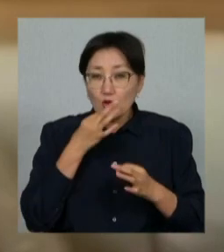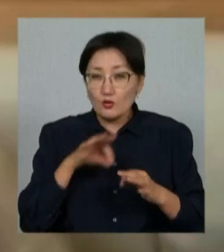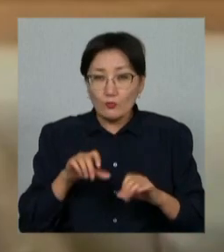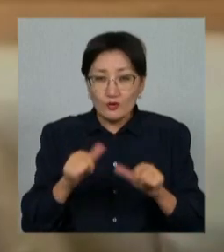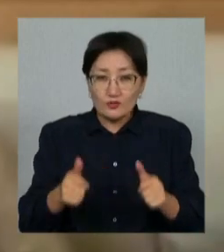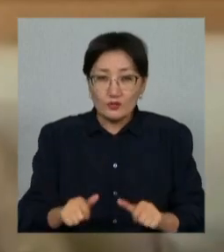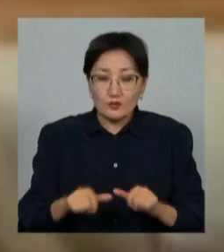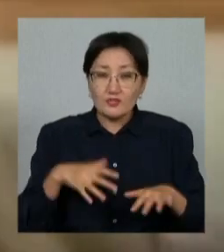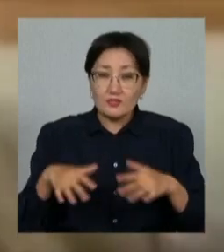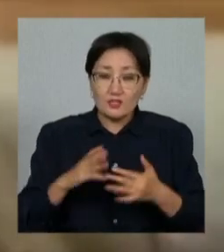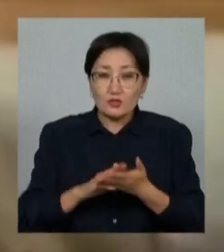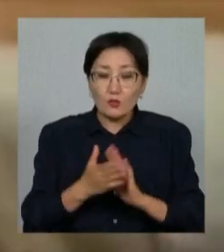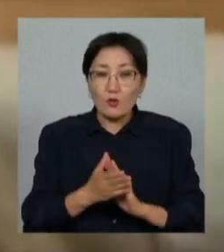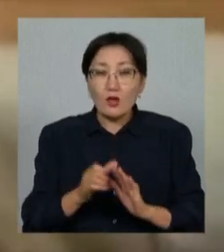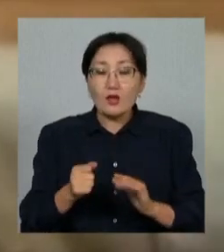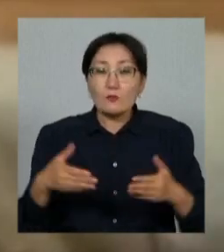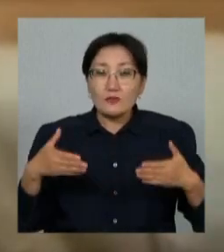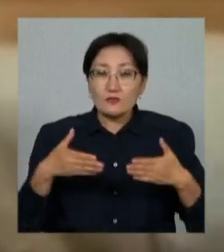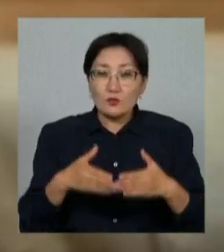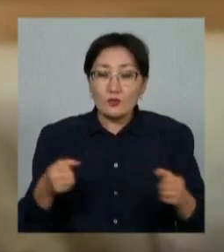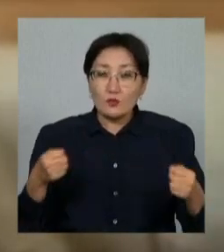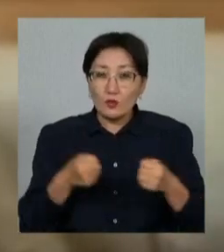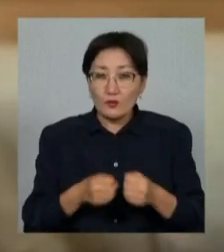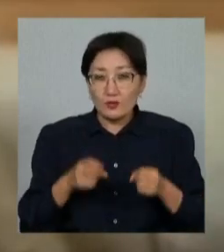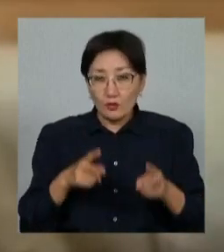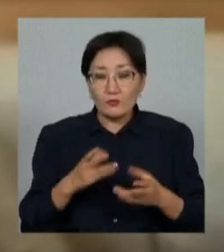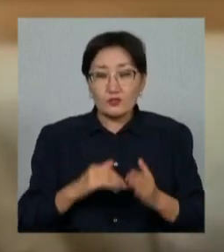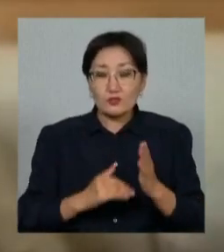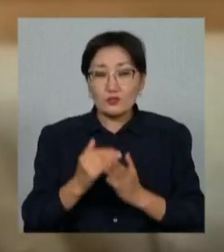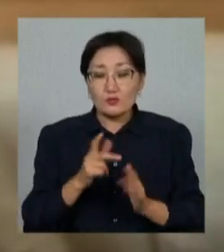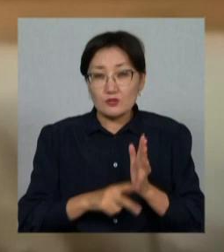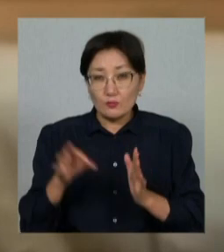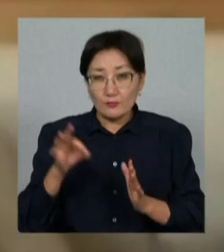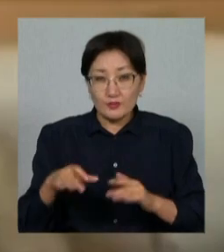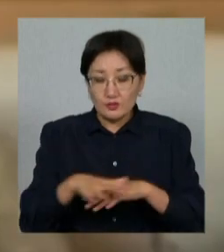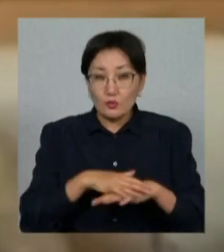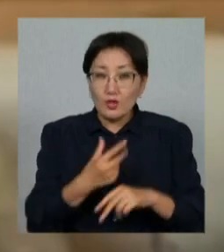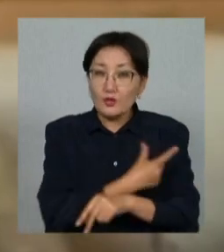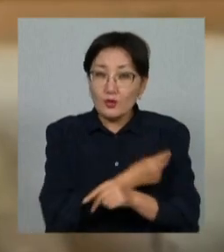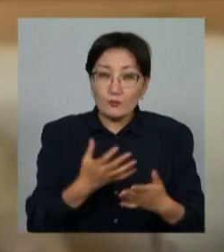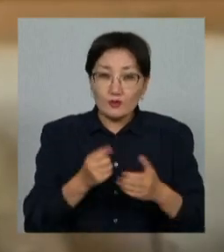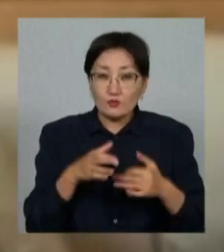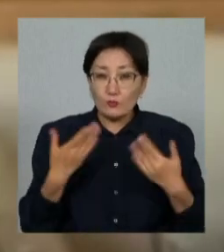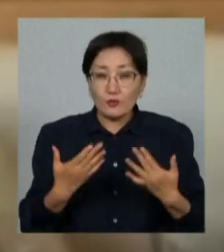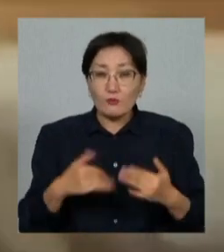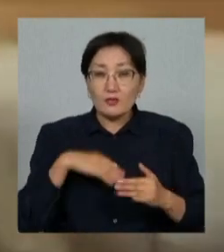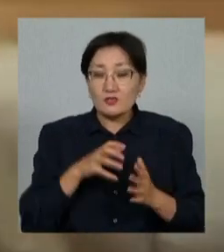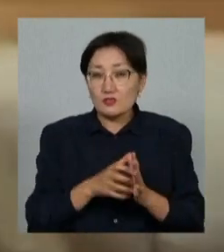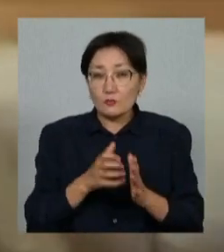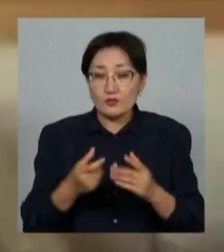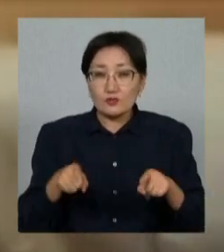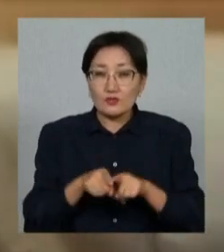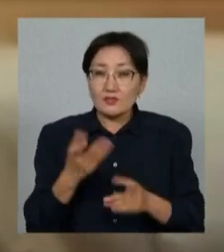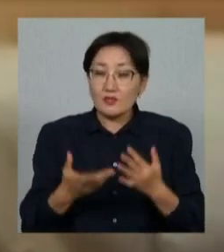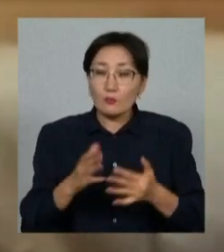түрі әлсіресе айсбергке соғылу қаупы жоғарылайды. Қазіргі 80% халықтың екпе алмауы бізге жеткіліксіз. Бұлай